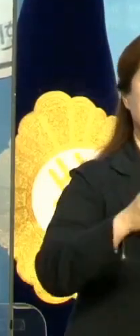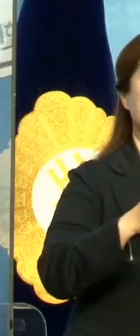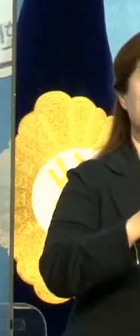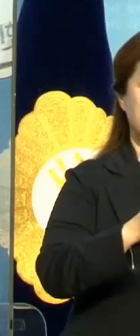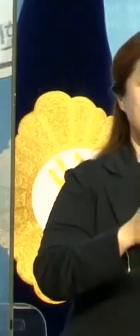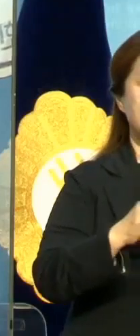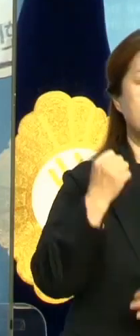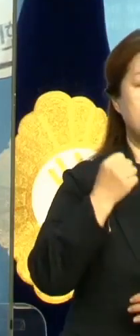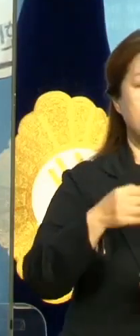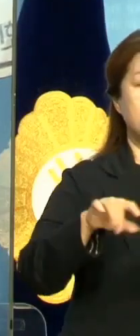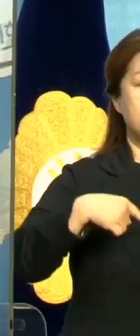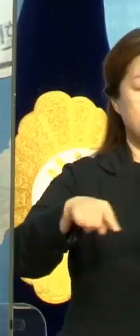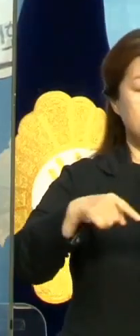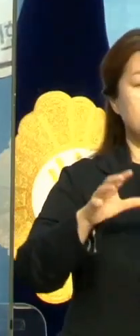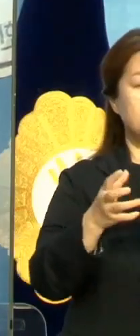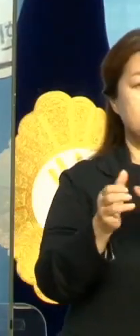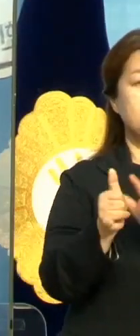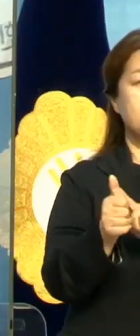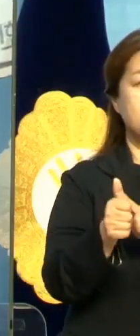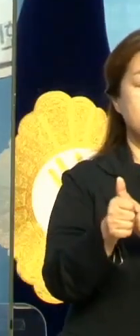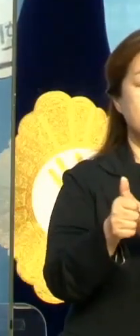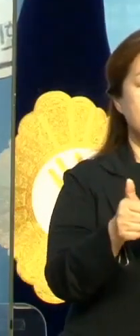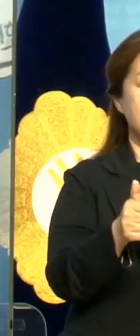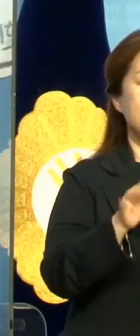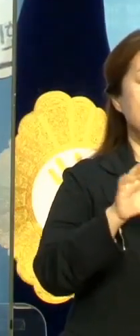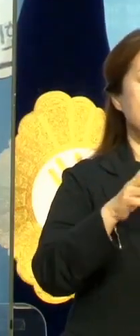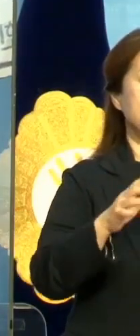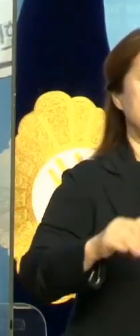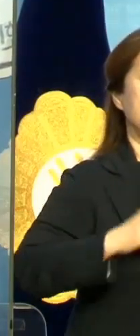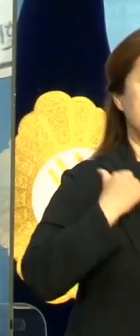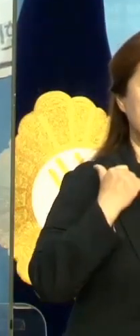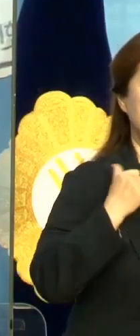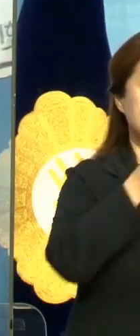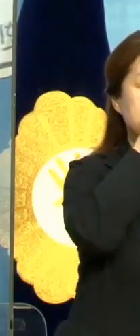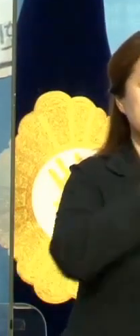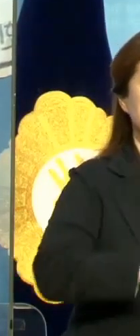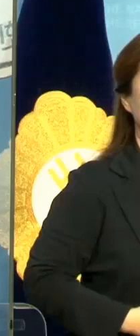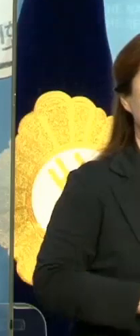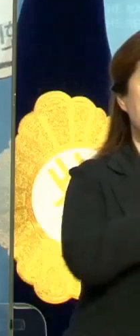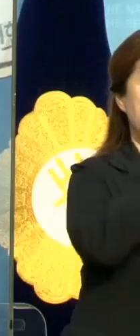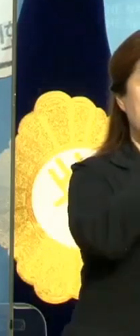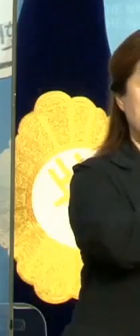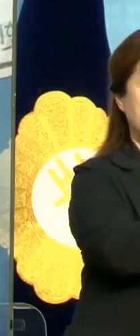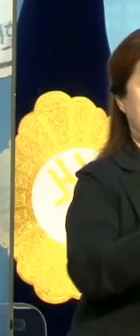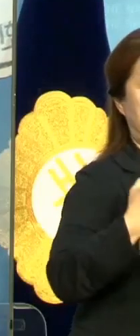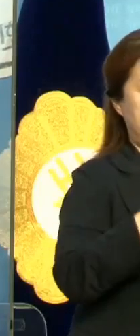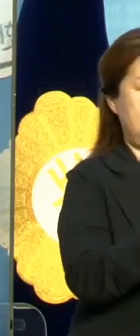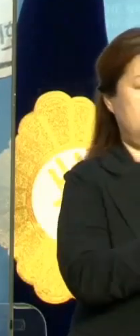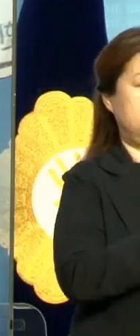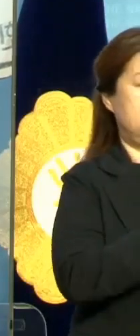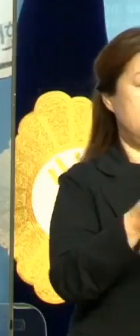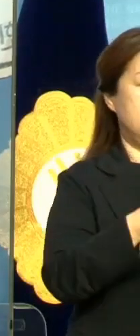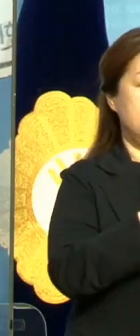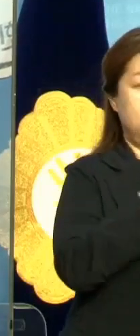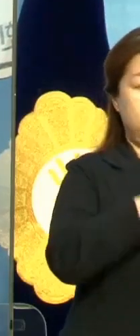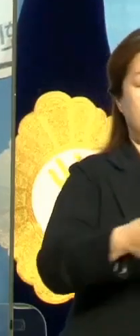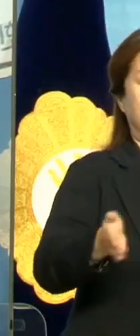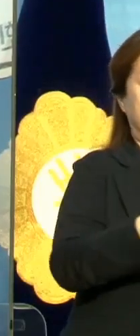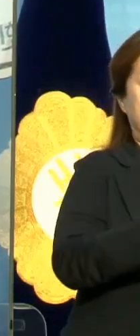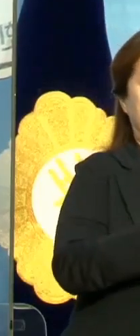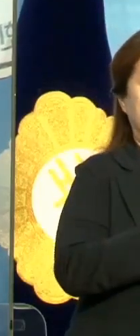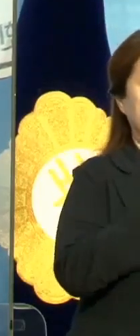충돌 논란이 국민적 공분을 사고 있습니다 박도 금 회원이 영향력을 행사해서 가족 건 3사가 p